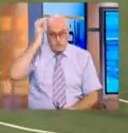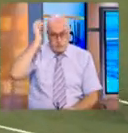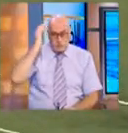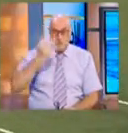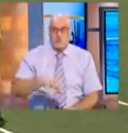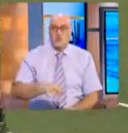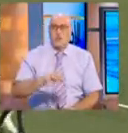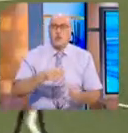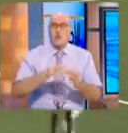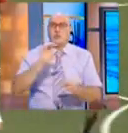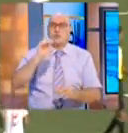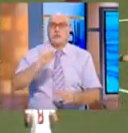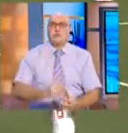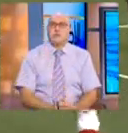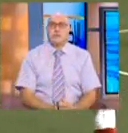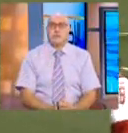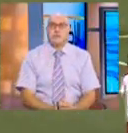مع وفاق سطيف.